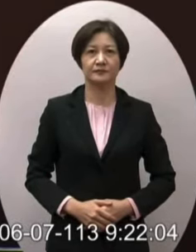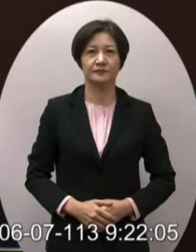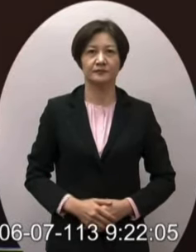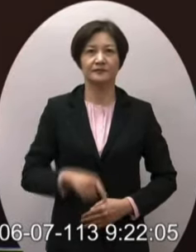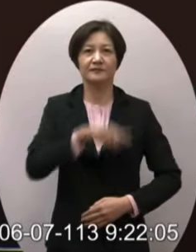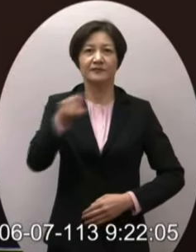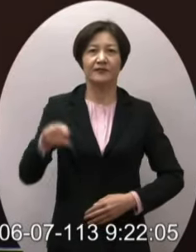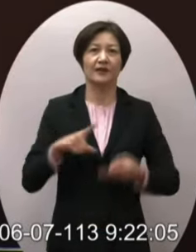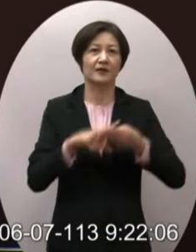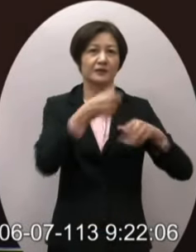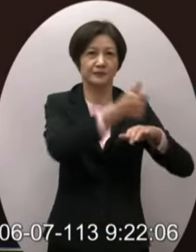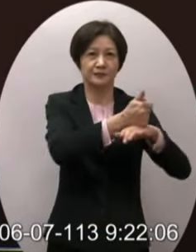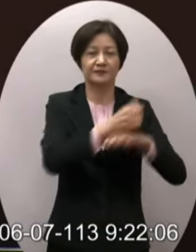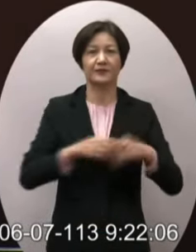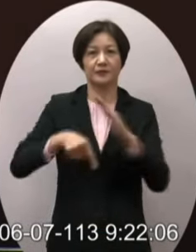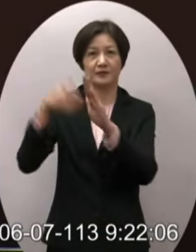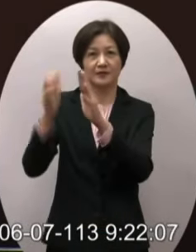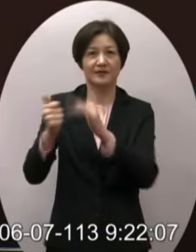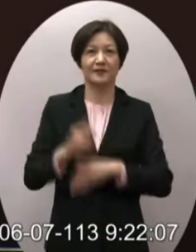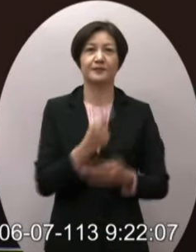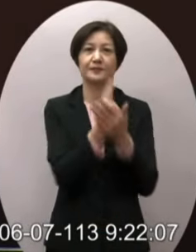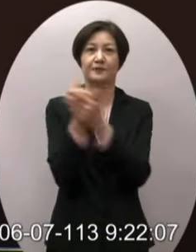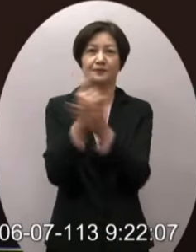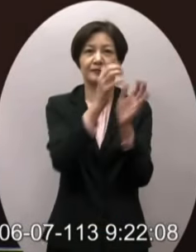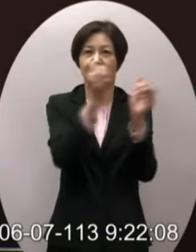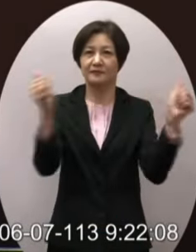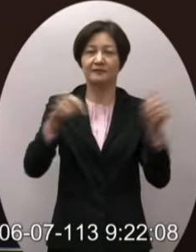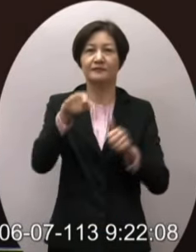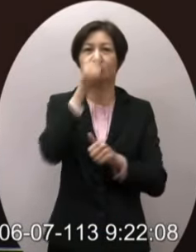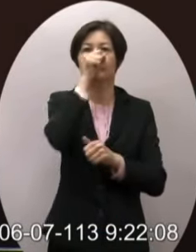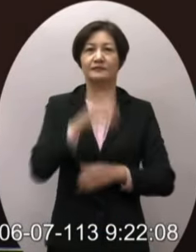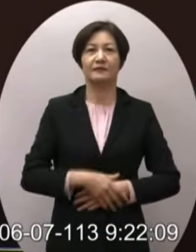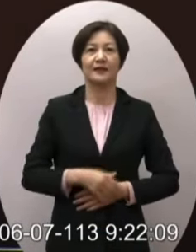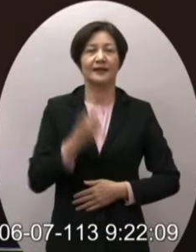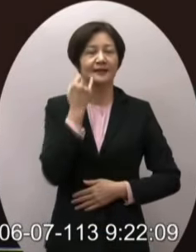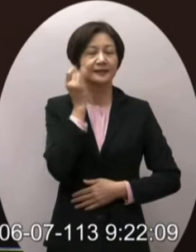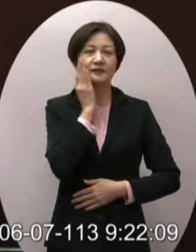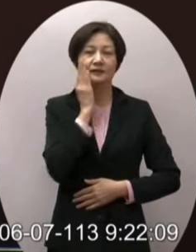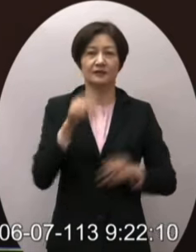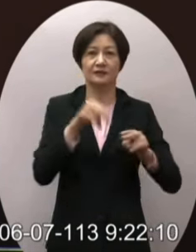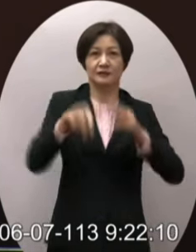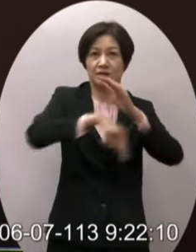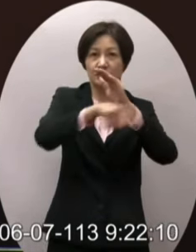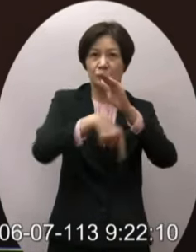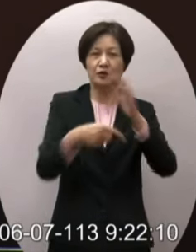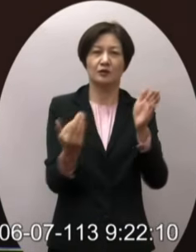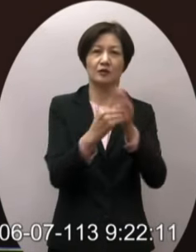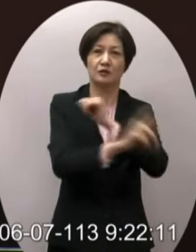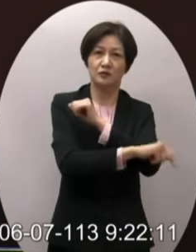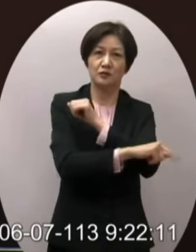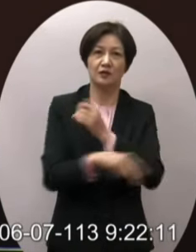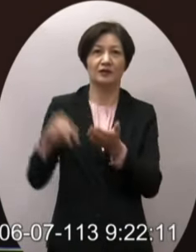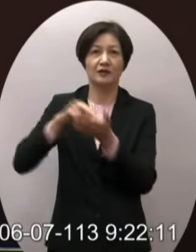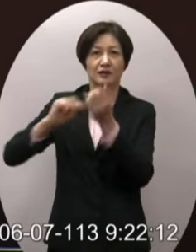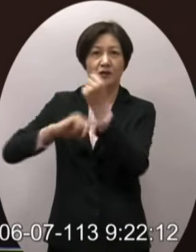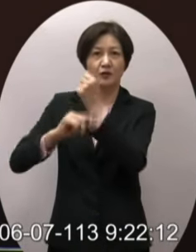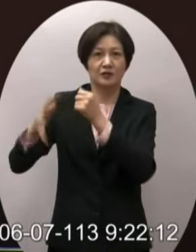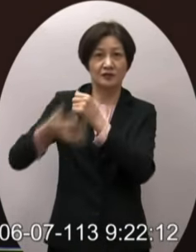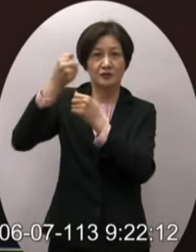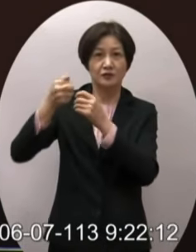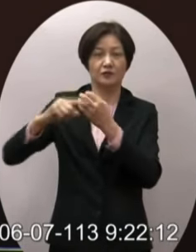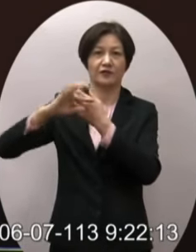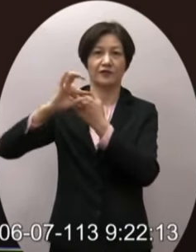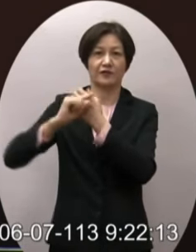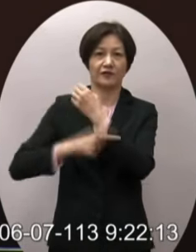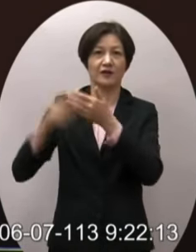大会主席、院长、各位部会首长，大家好。很遗憾，行政院最后还是针对立法院的立院职权行使法，也